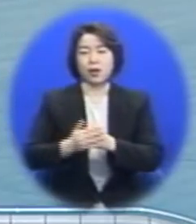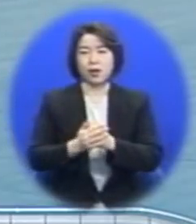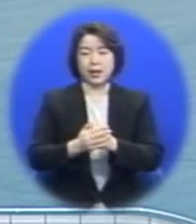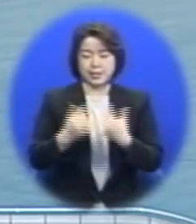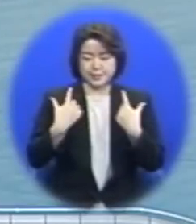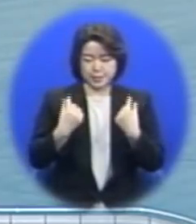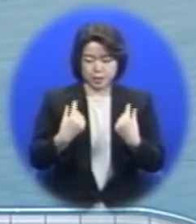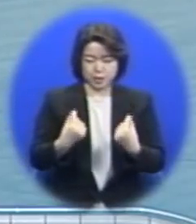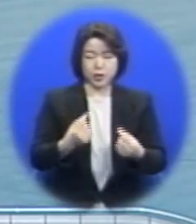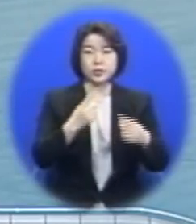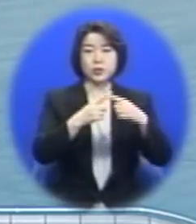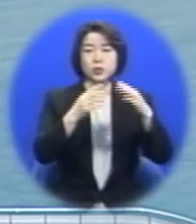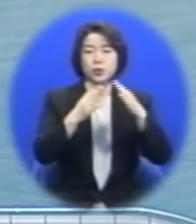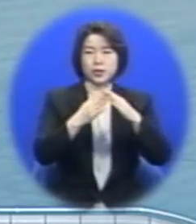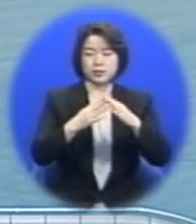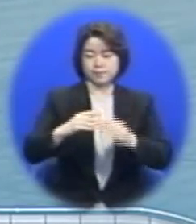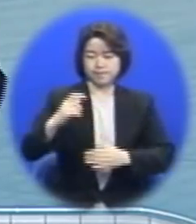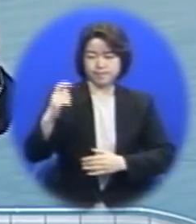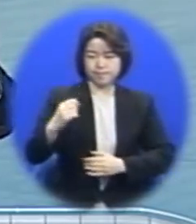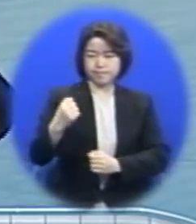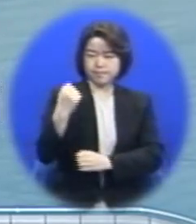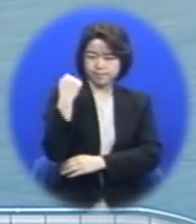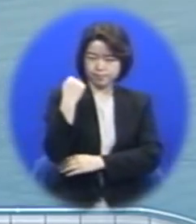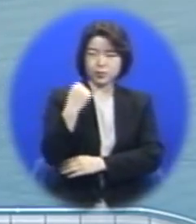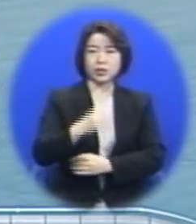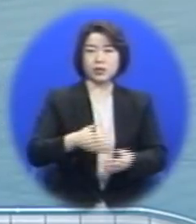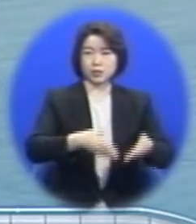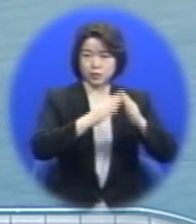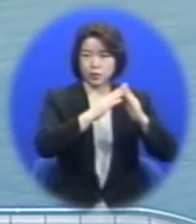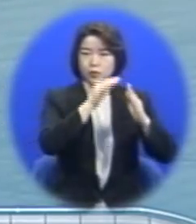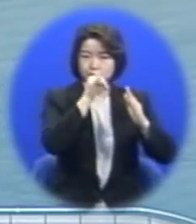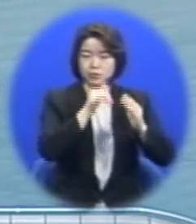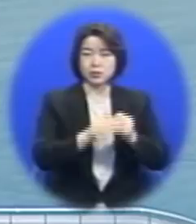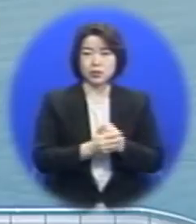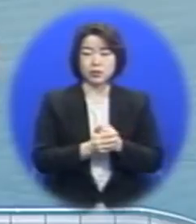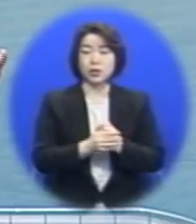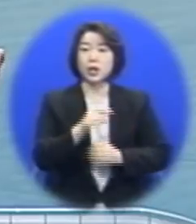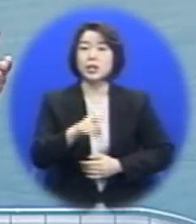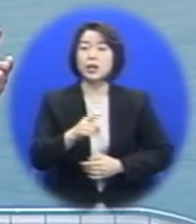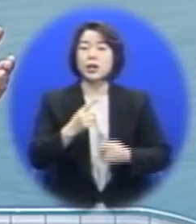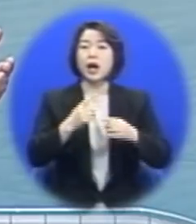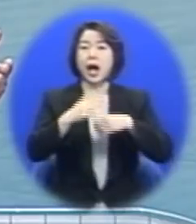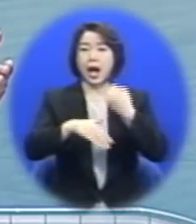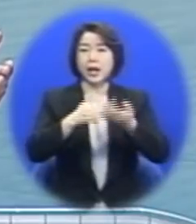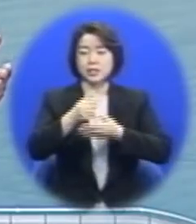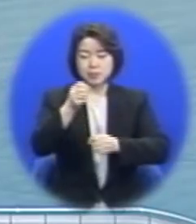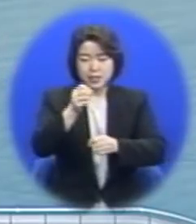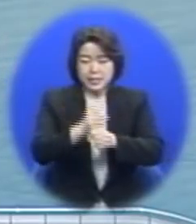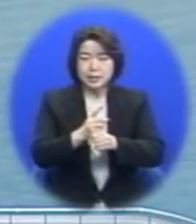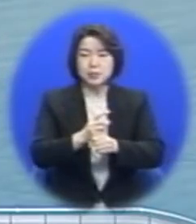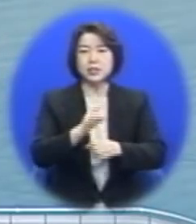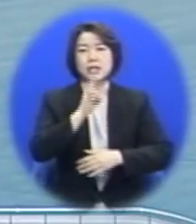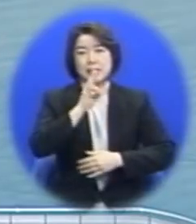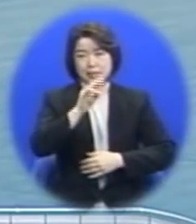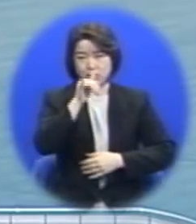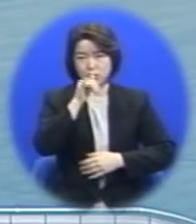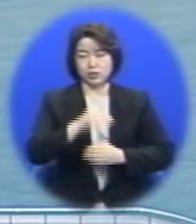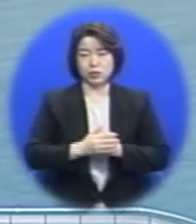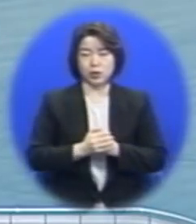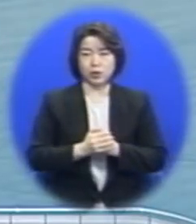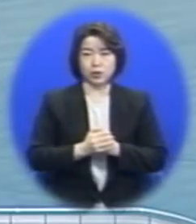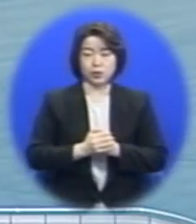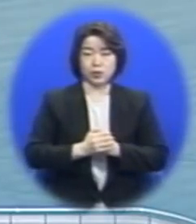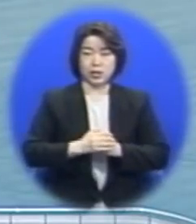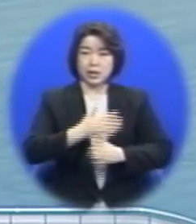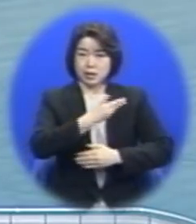서 있습니다. 이것은 예수님께서 이미 예언해 주신 것입니다. 사도행전 1장 8절에